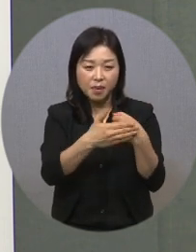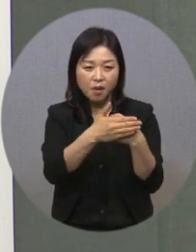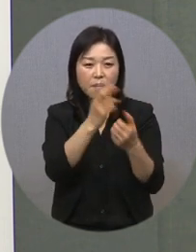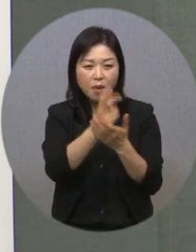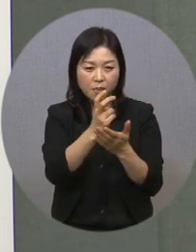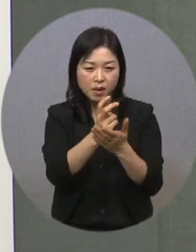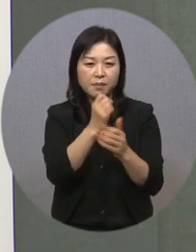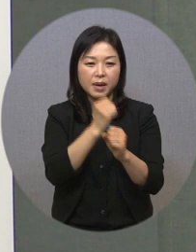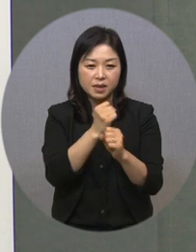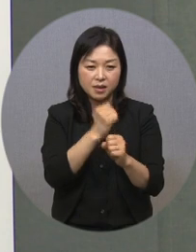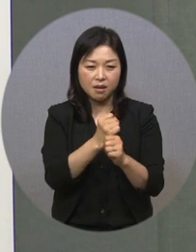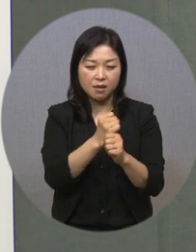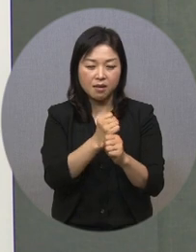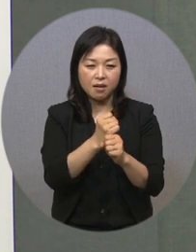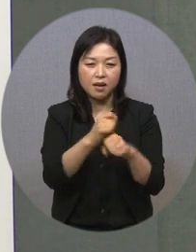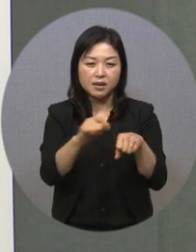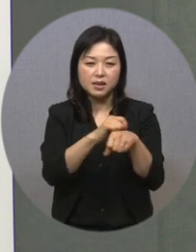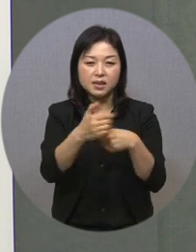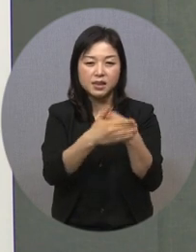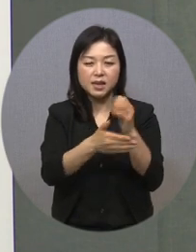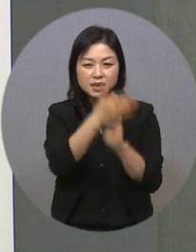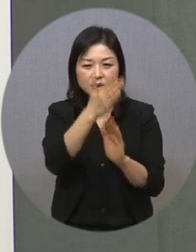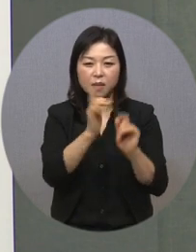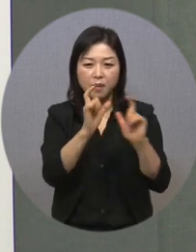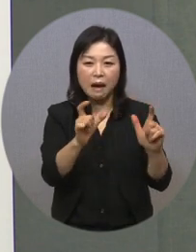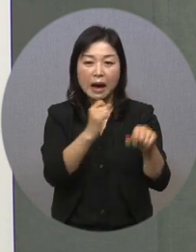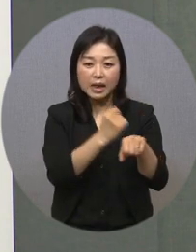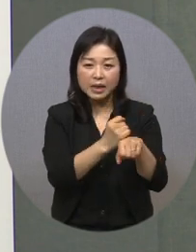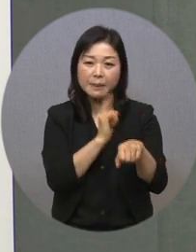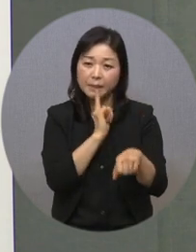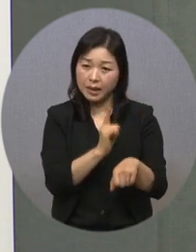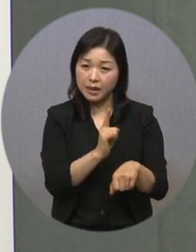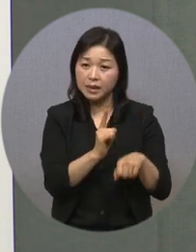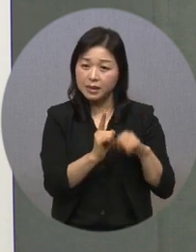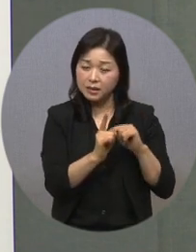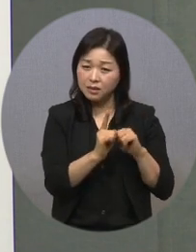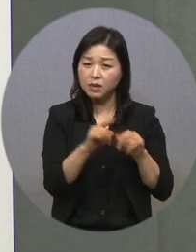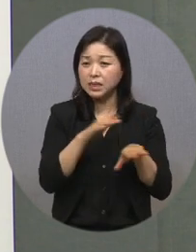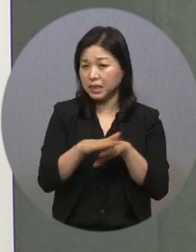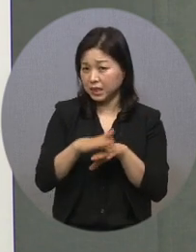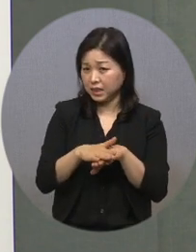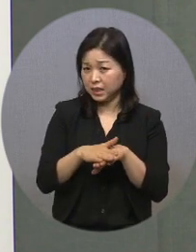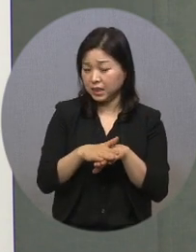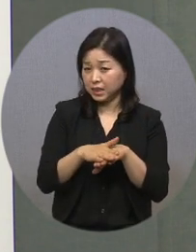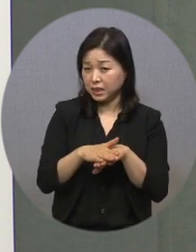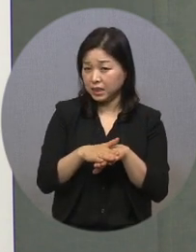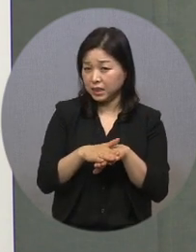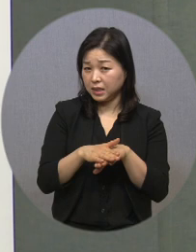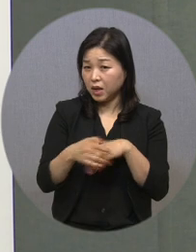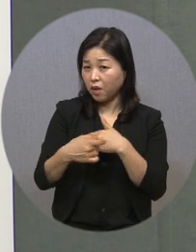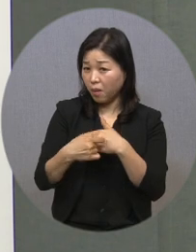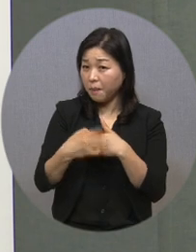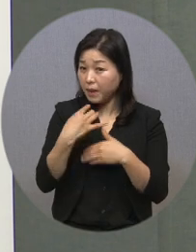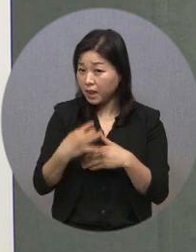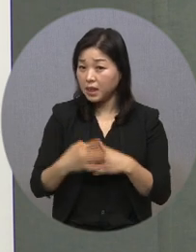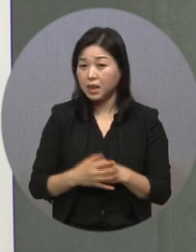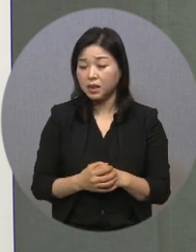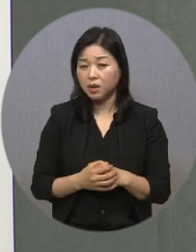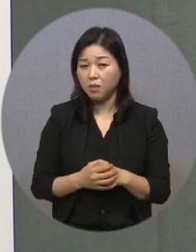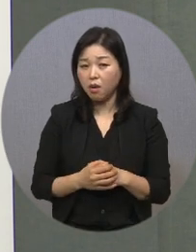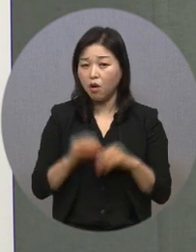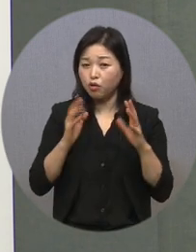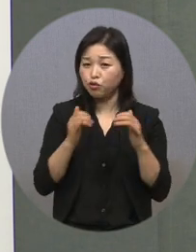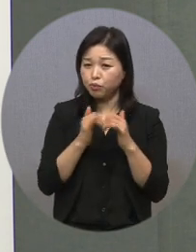만들어서 특례시로 명칭한다. 뭐 그런 식이라면 조금 국민들이